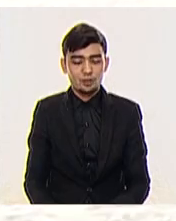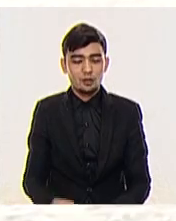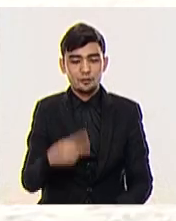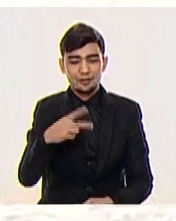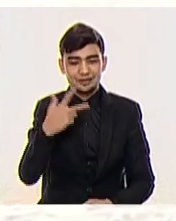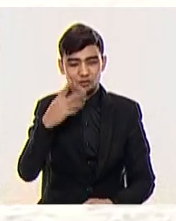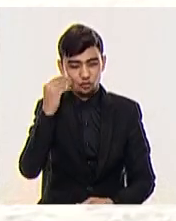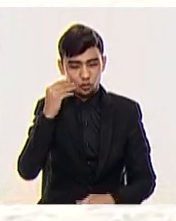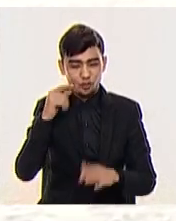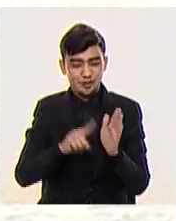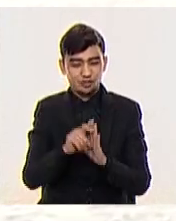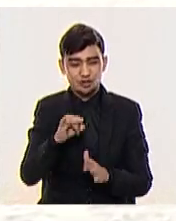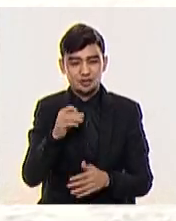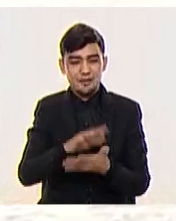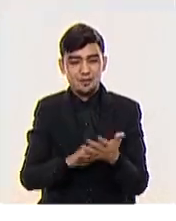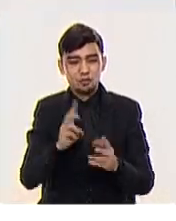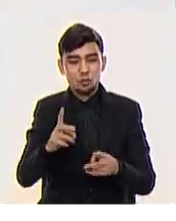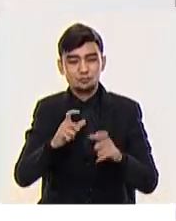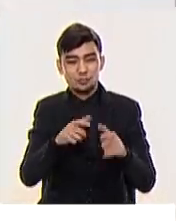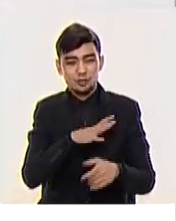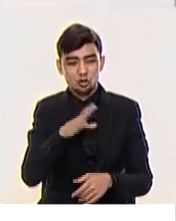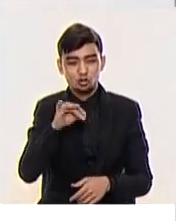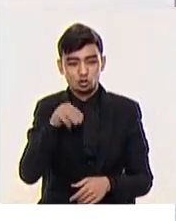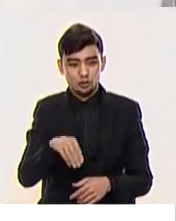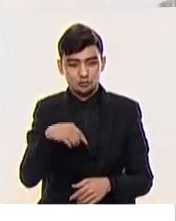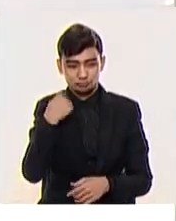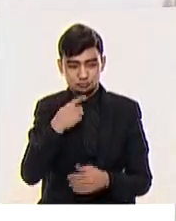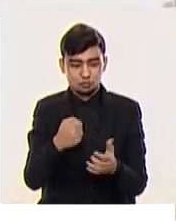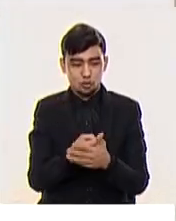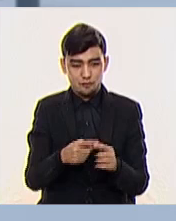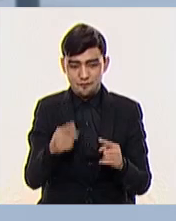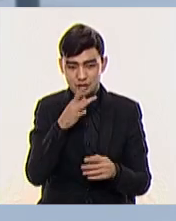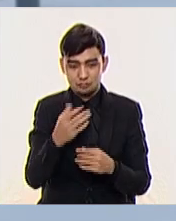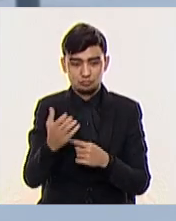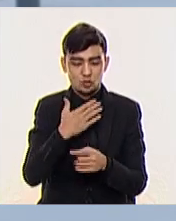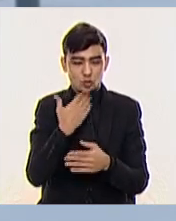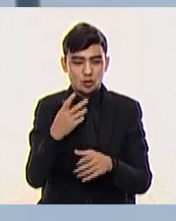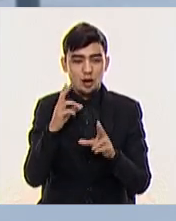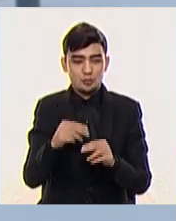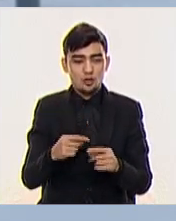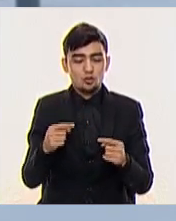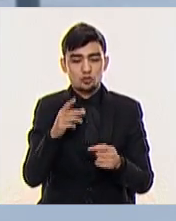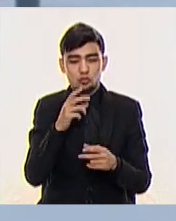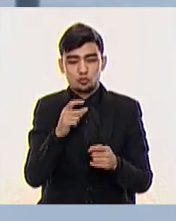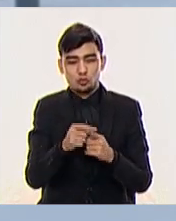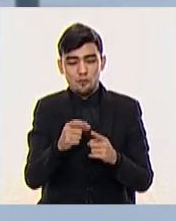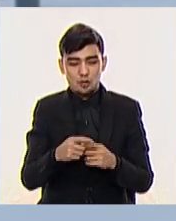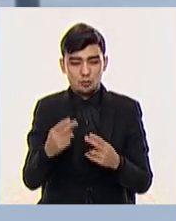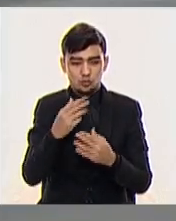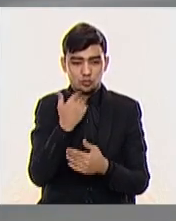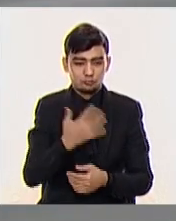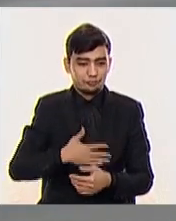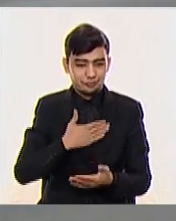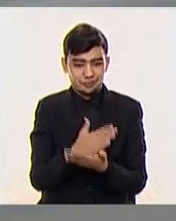23-нен бастап өтінім берген азаматтардың арнайы шотына әлі күнге дейін қаражат түспеген, ел зейнетақы қоры уәделі сөзіне неге тұра алмады деген